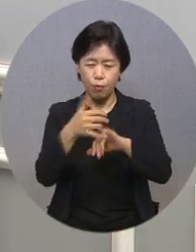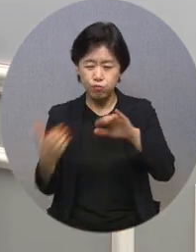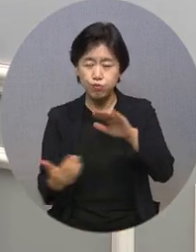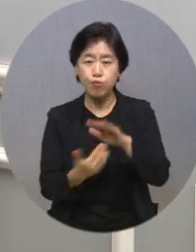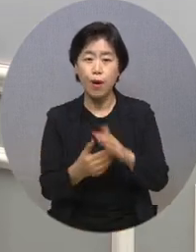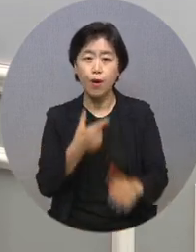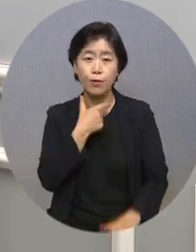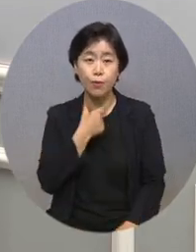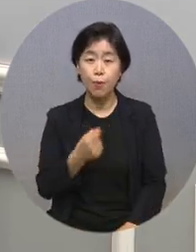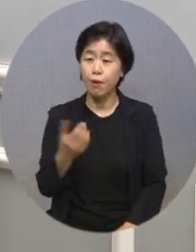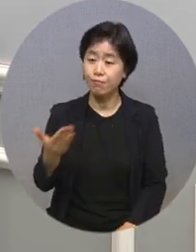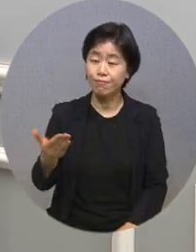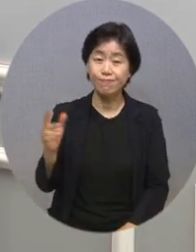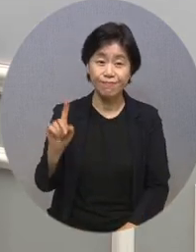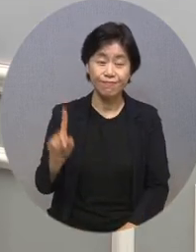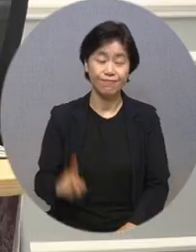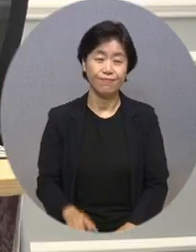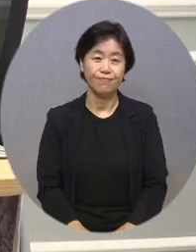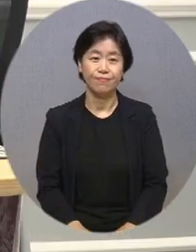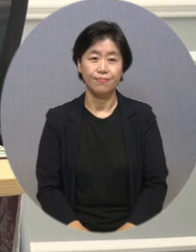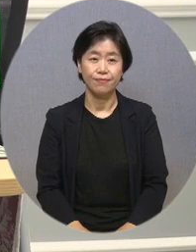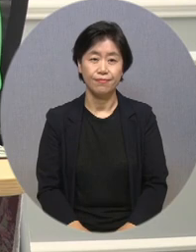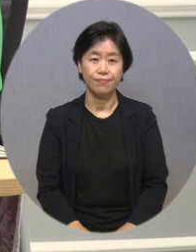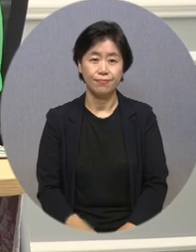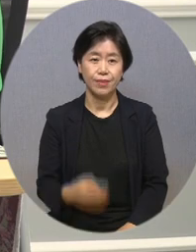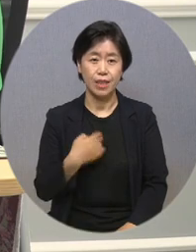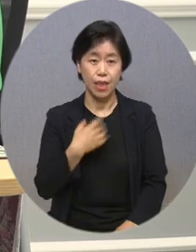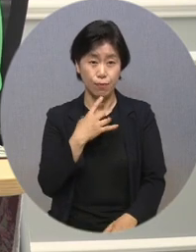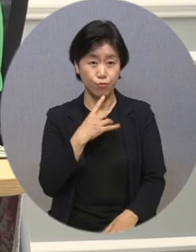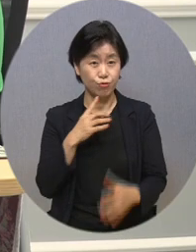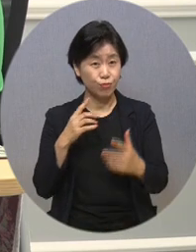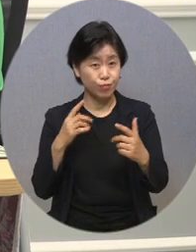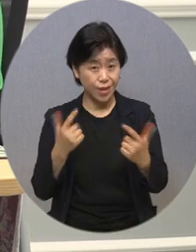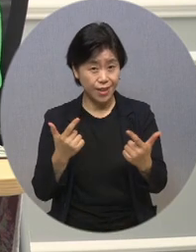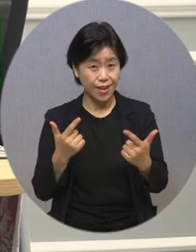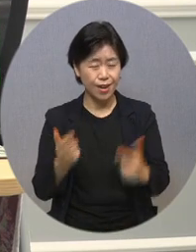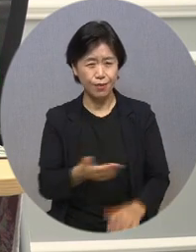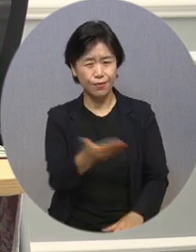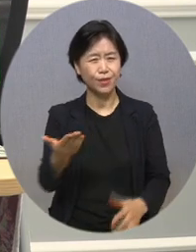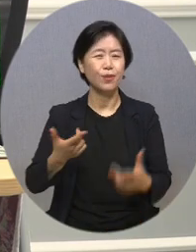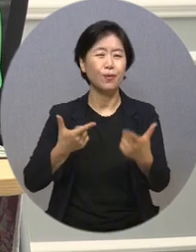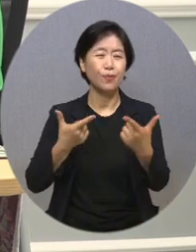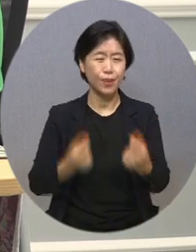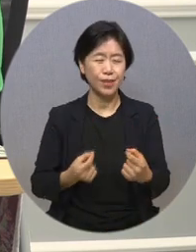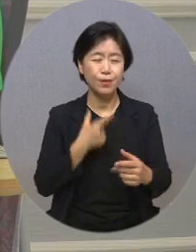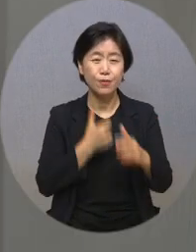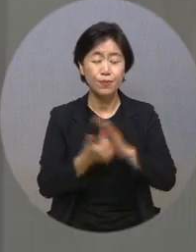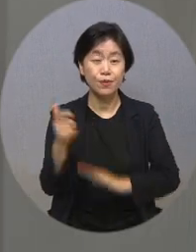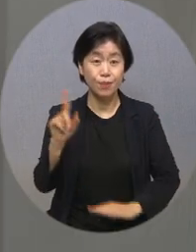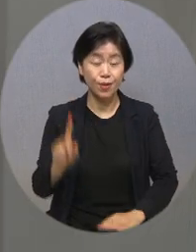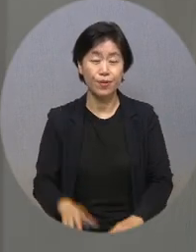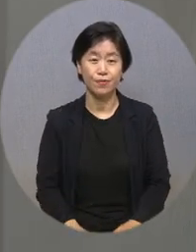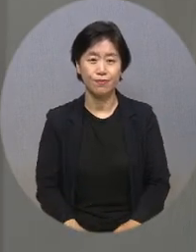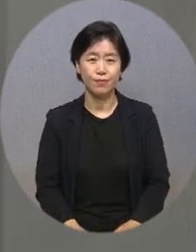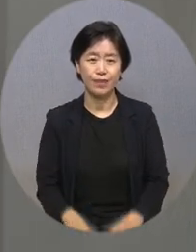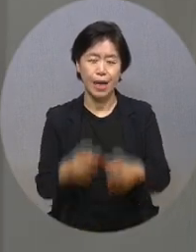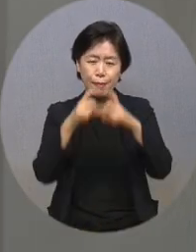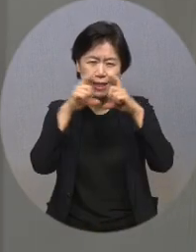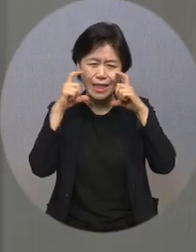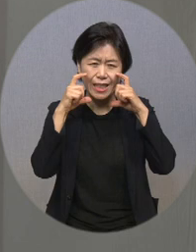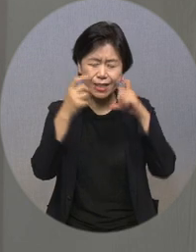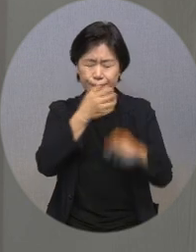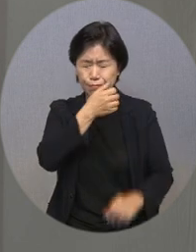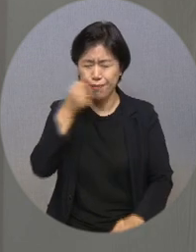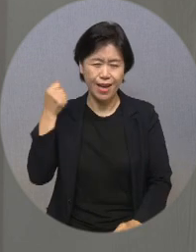소망이 있다면 어떤 게 있으실까요? 아마 저뿐만 아니라 모든 분들의 소망이 아닐까 생각이 드는데요. 마스크 쓰지